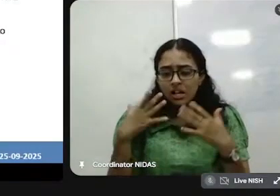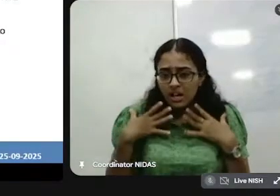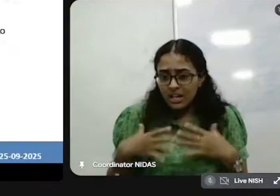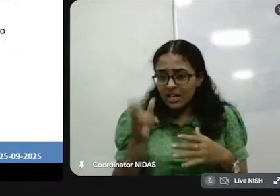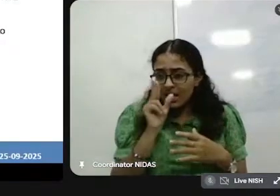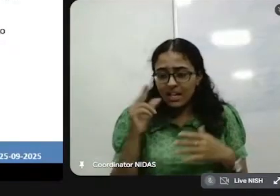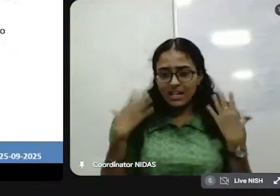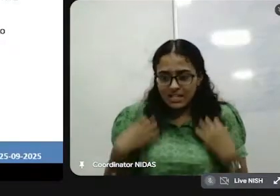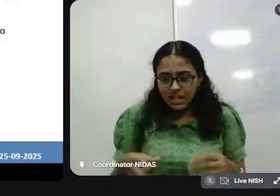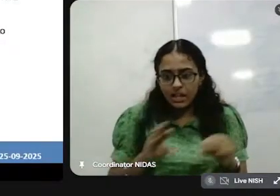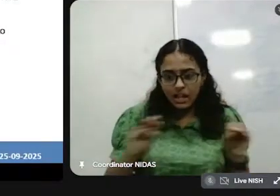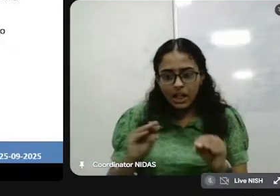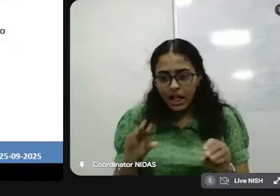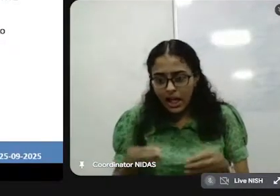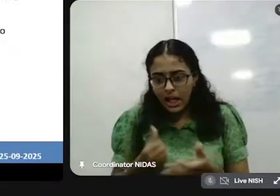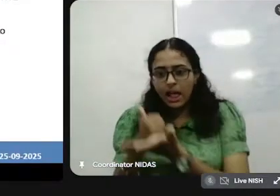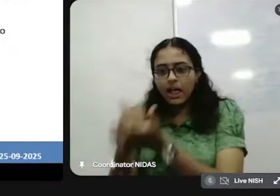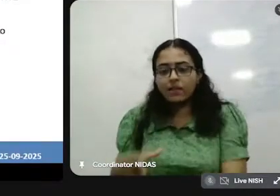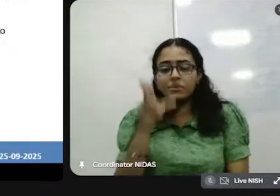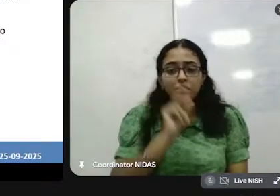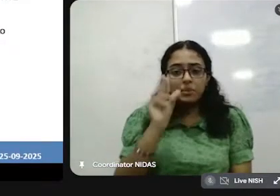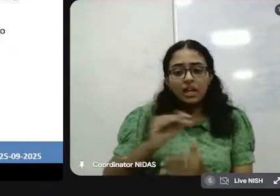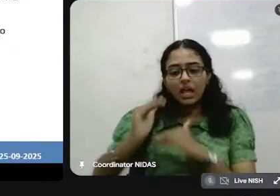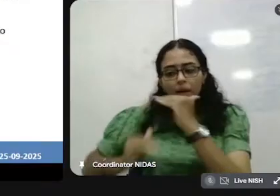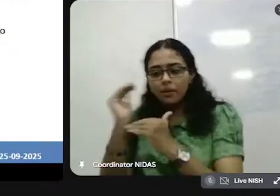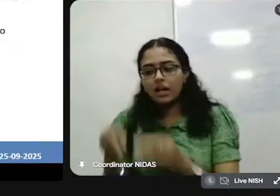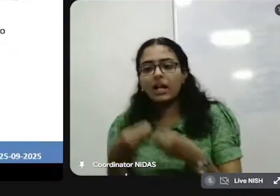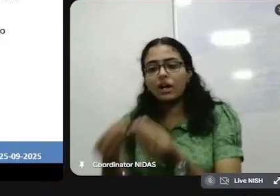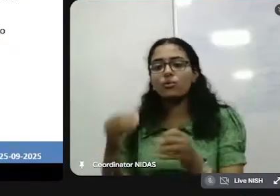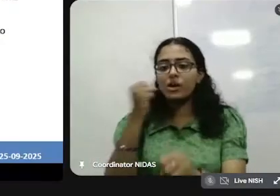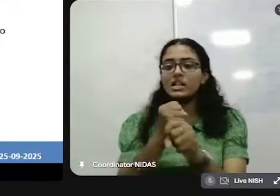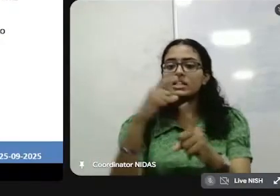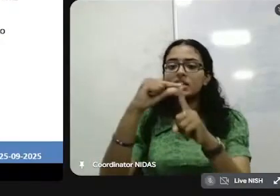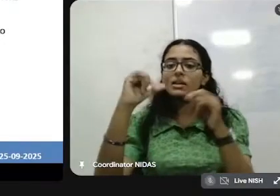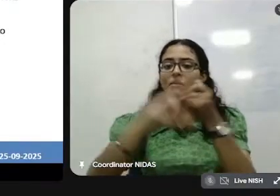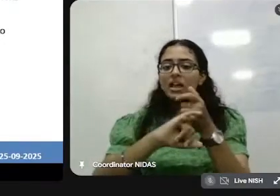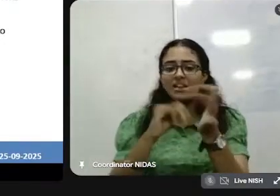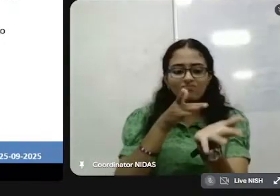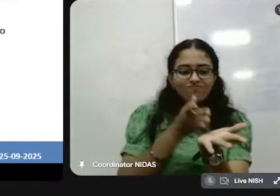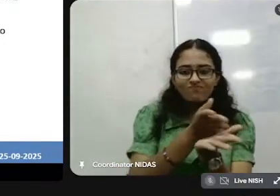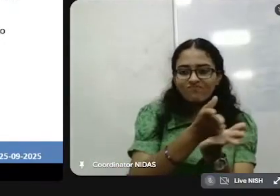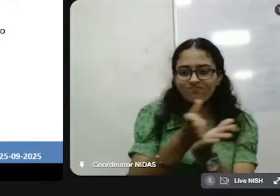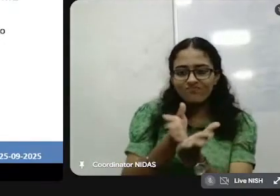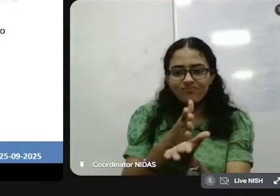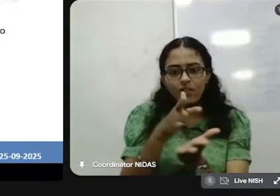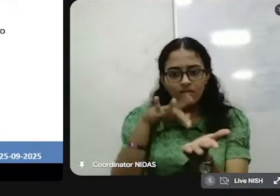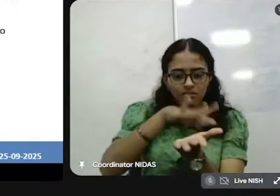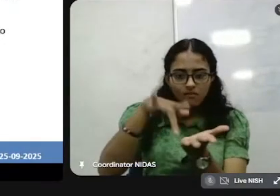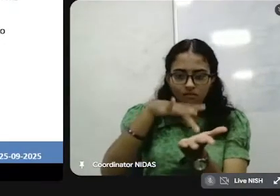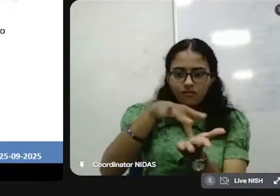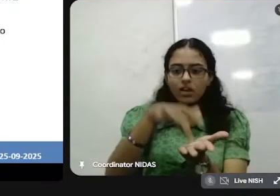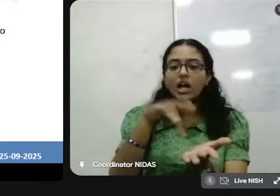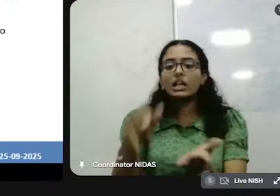വരുന്ന ഉപകരണങ്ങൾ ഉണ്ടായിരിക്കാം, അതേപോലെ GPS ട്രാക്കർ, അങ്ങനത്തെ പല പല രീതിയിലുള്ള അസിസ്റ്റീവ് ടെക്നോളജികളും